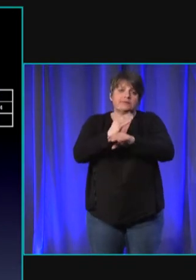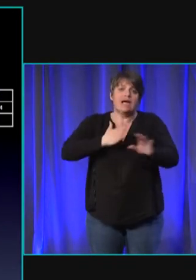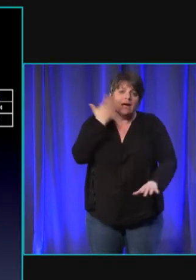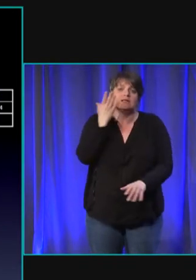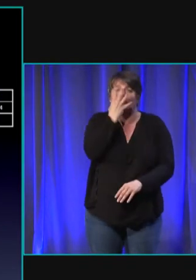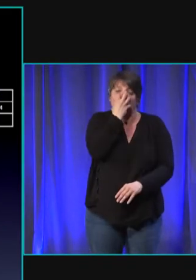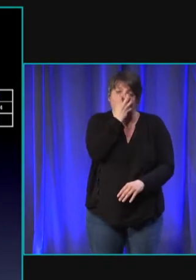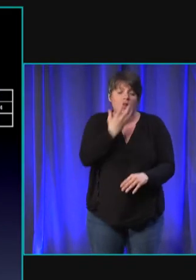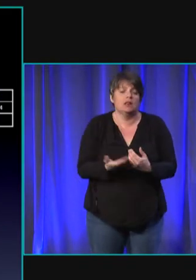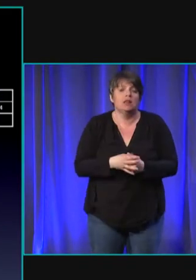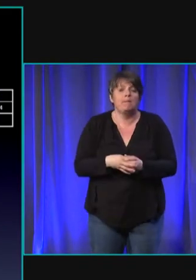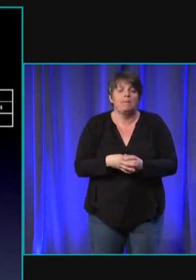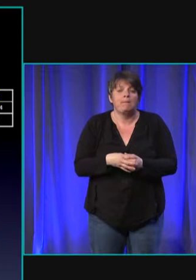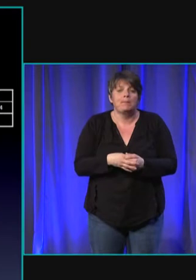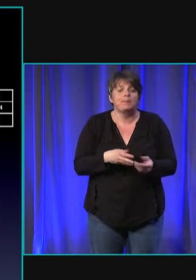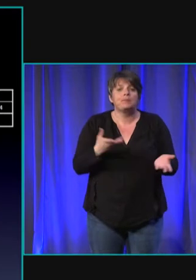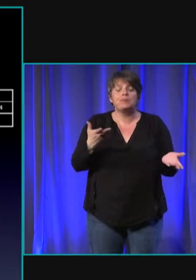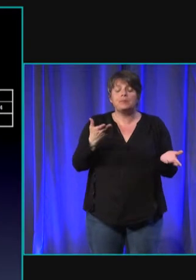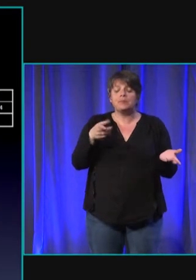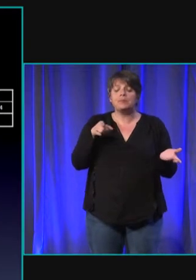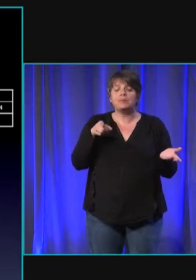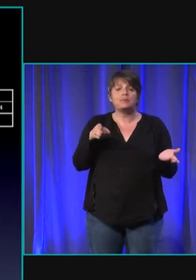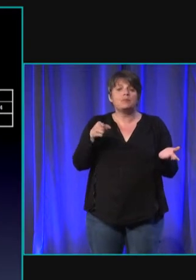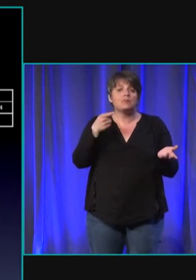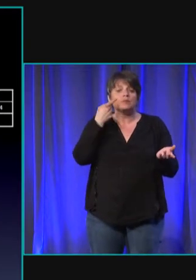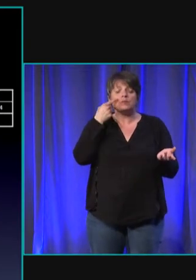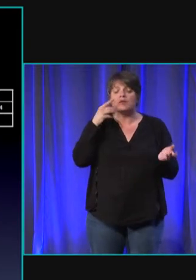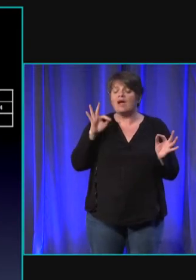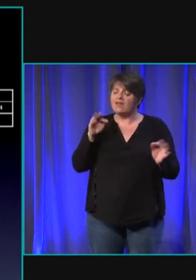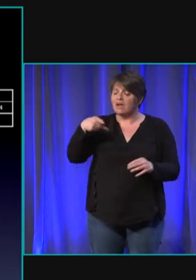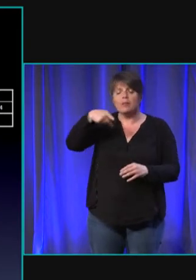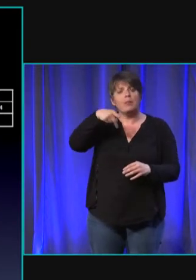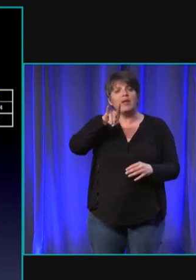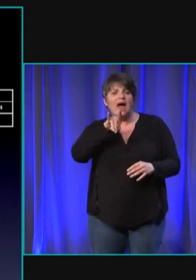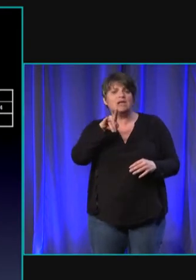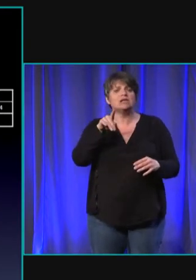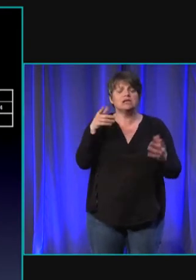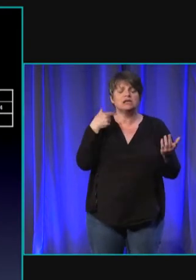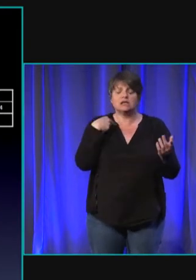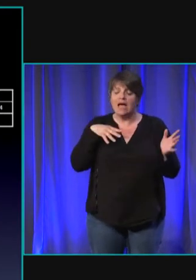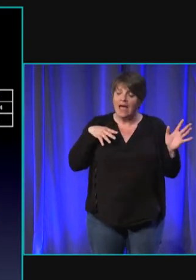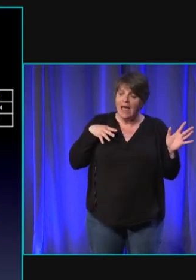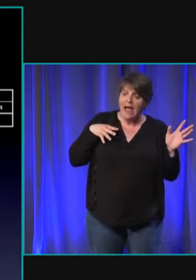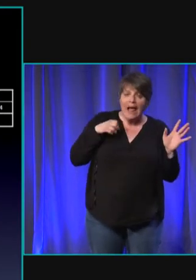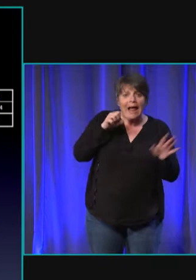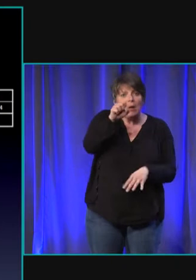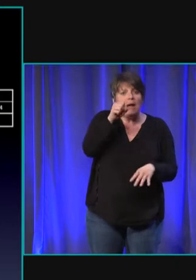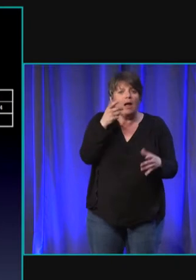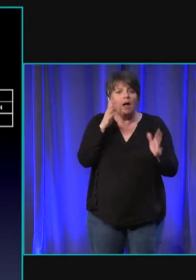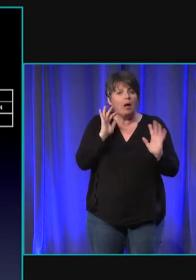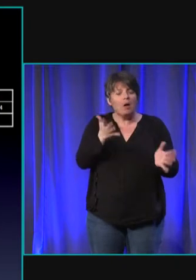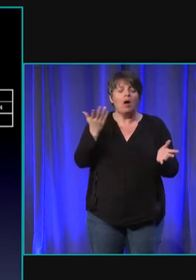Maintenant, si on regarde la récupération de ce pH, lorsque vous faites un effort intensif, Ben, la